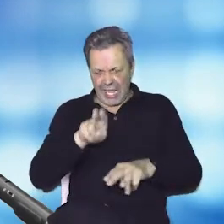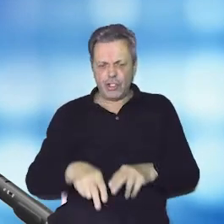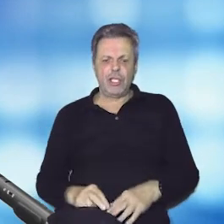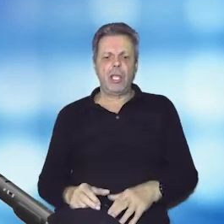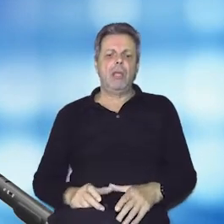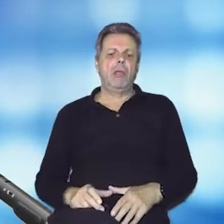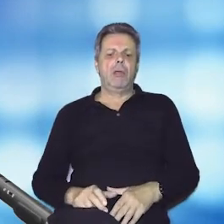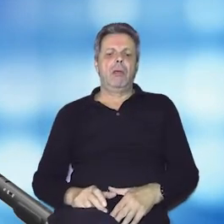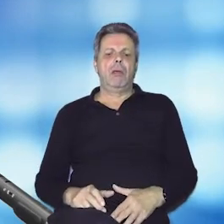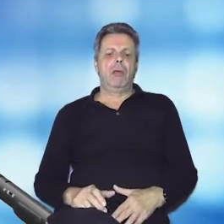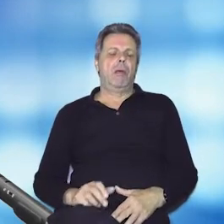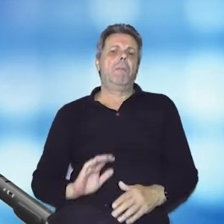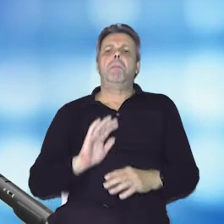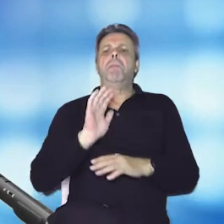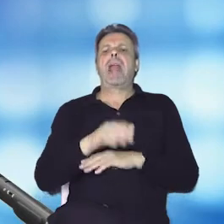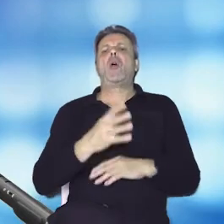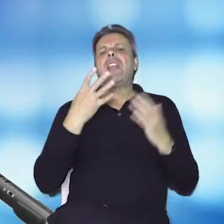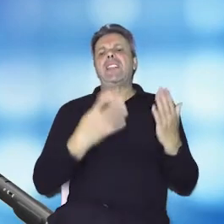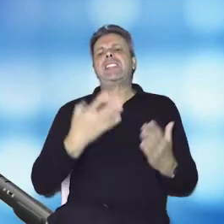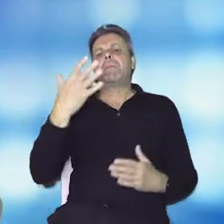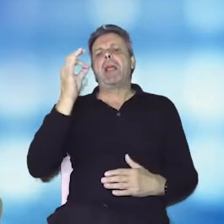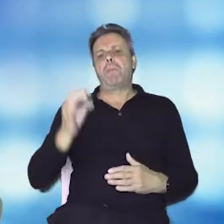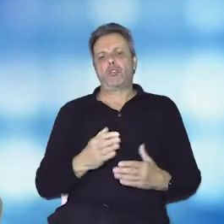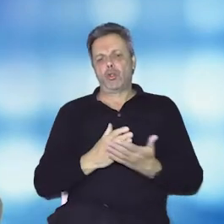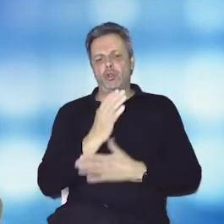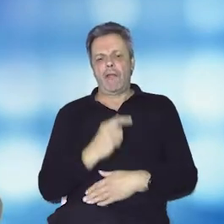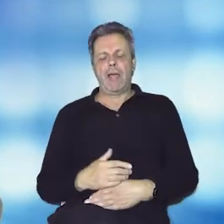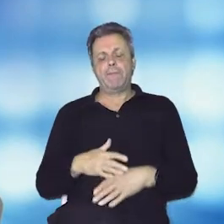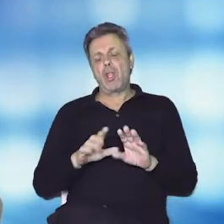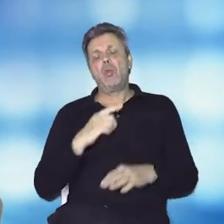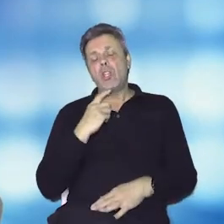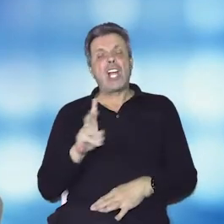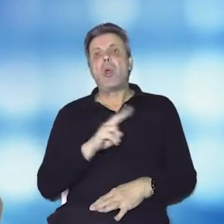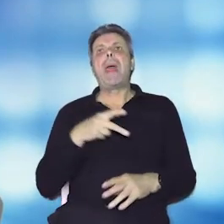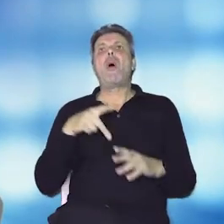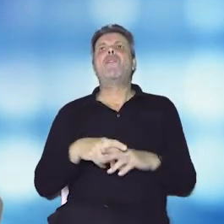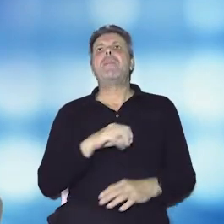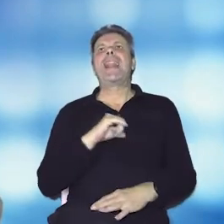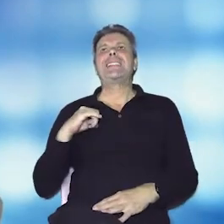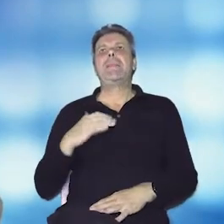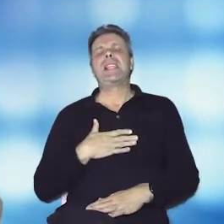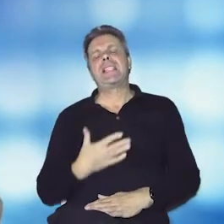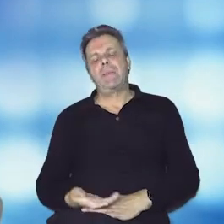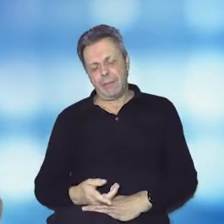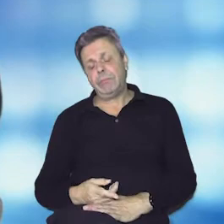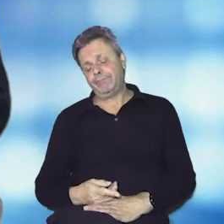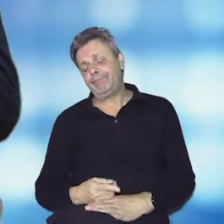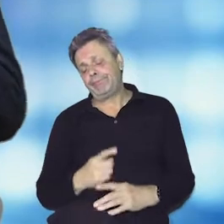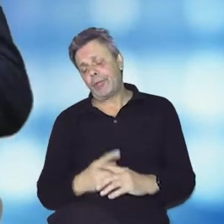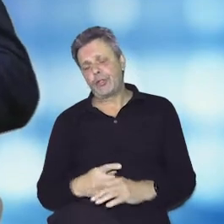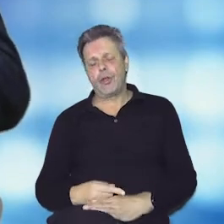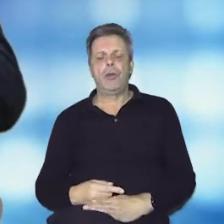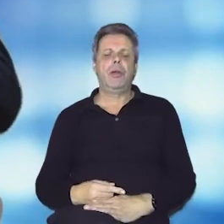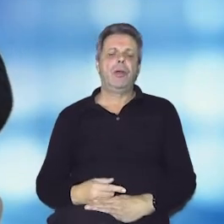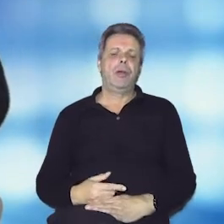u preko 95% slučajeva. Najgore što ljudi kažu da nemaju vremena za sebe. Da. Da, znači